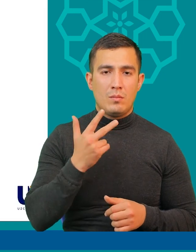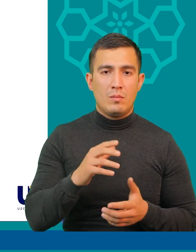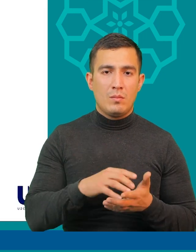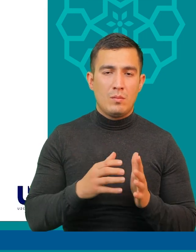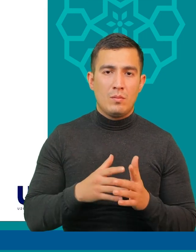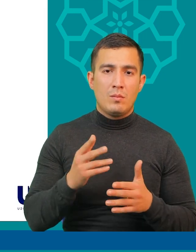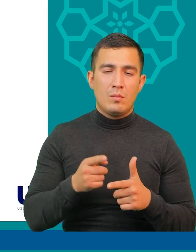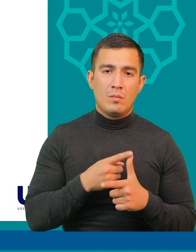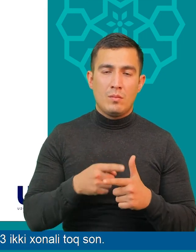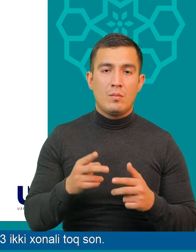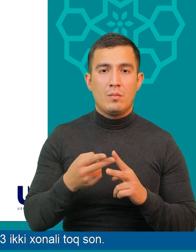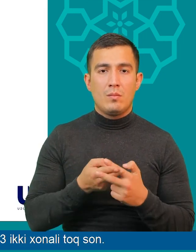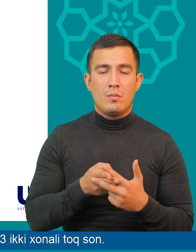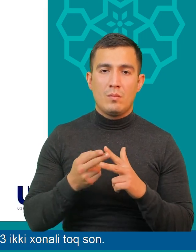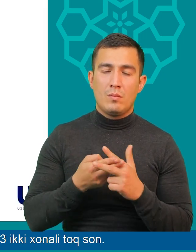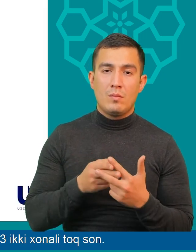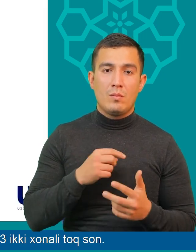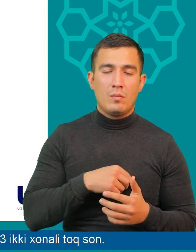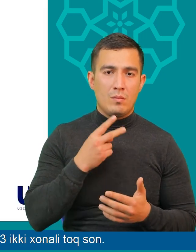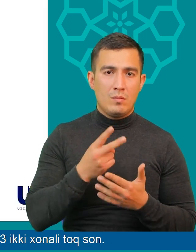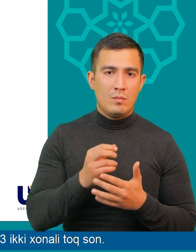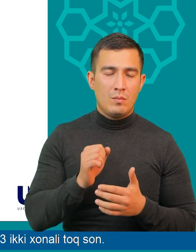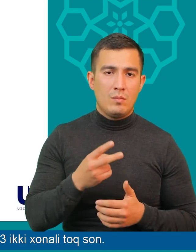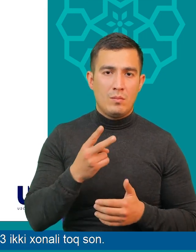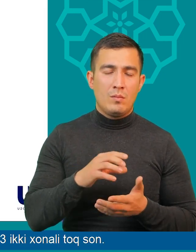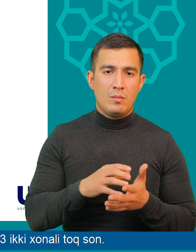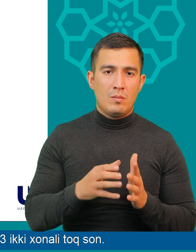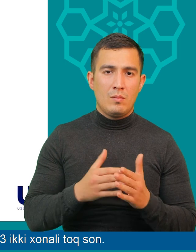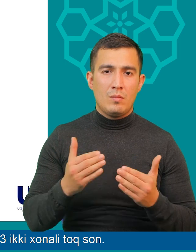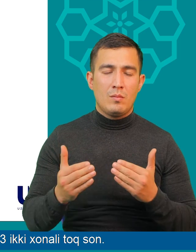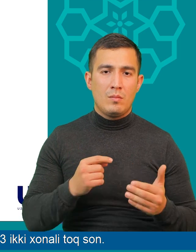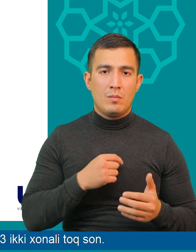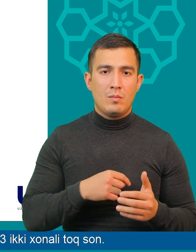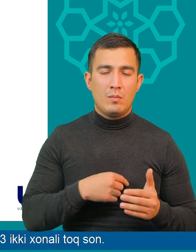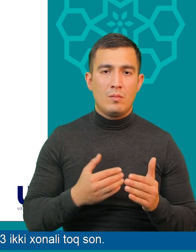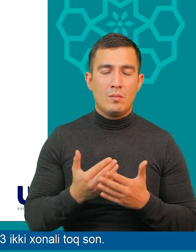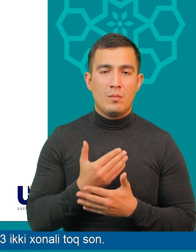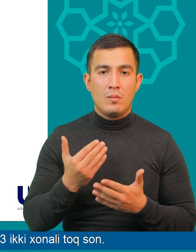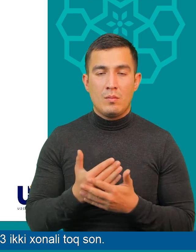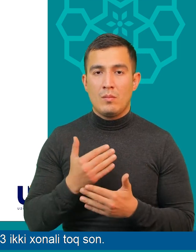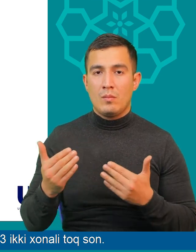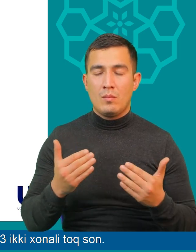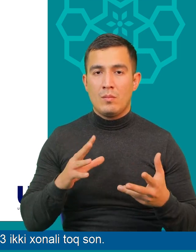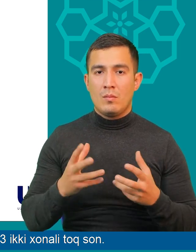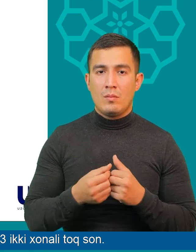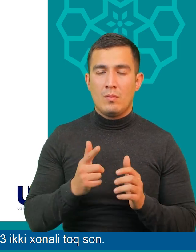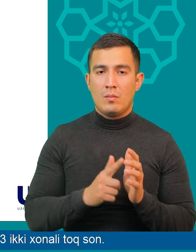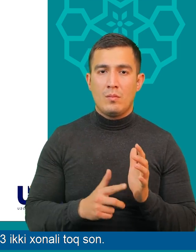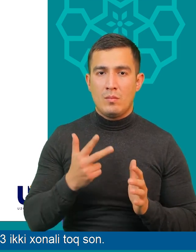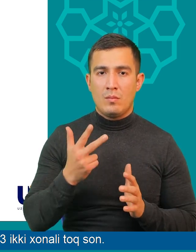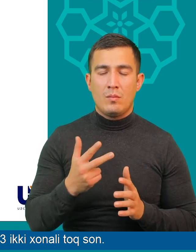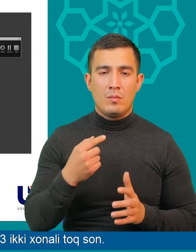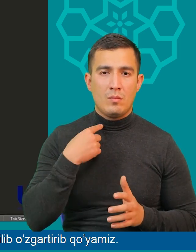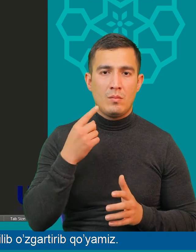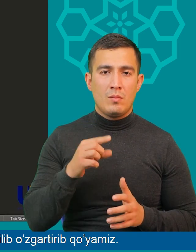brauzer oynasiga o'tib tekshirib ko'ramiz. Mana 67 2 xonali tog' son. Yangilasam 62 2 xonali juft son, 73 2